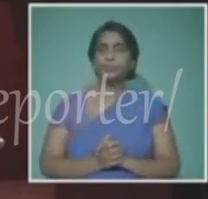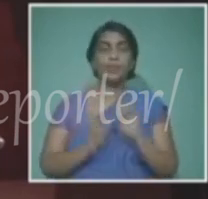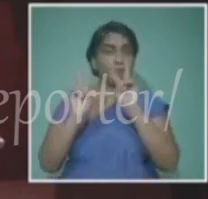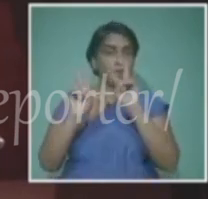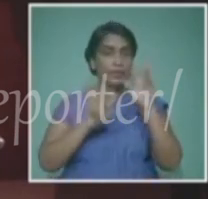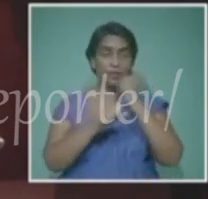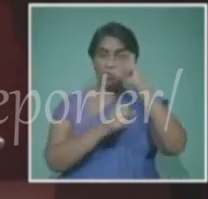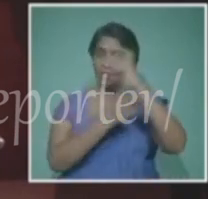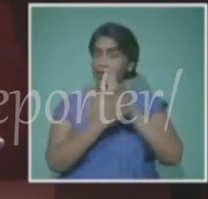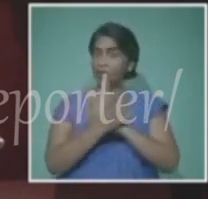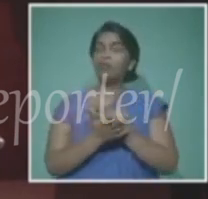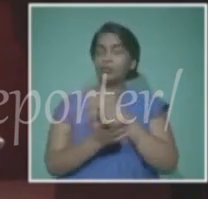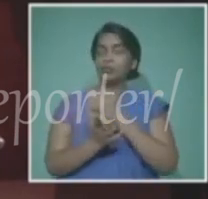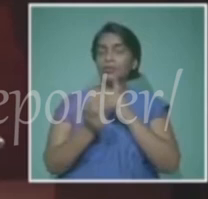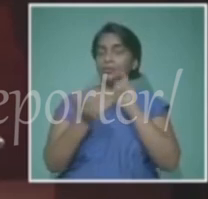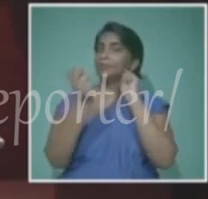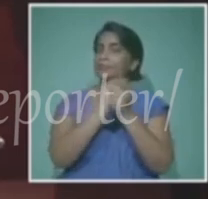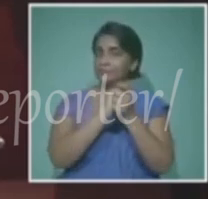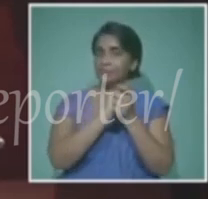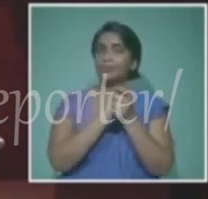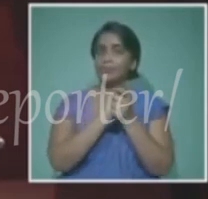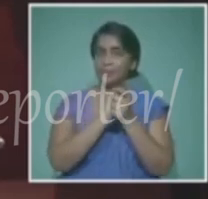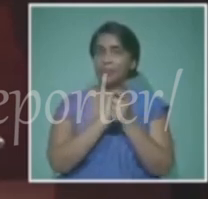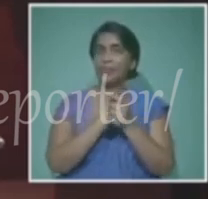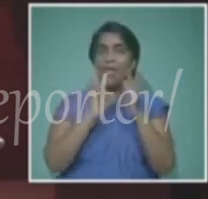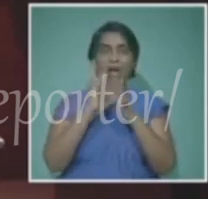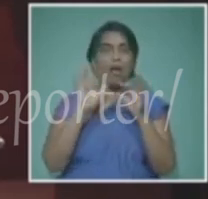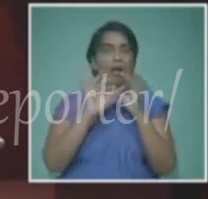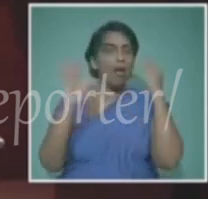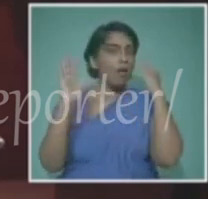22 වෙනි ආණ්ඩුක්‍රම ව්‍යවස්ථා සංශෝධනයේ අරමුණ